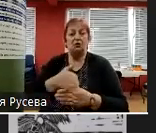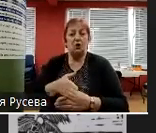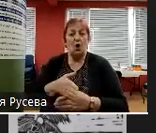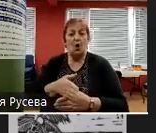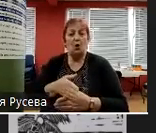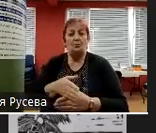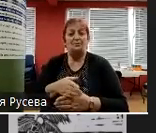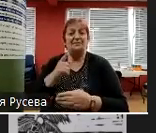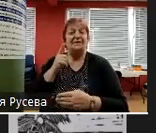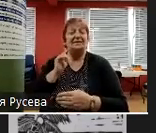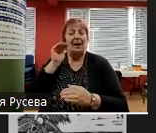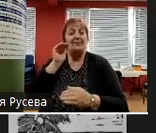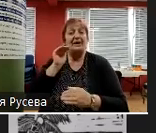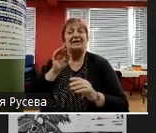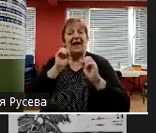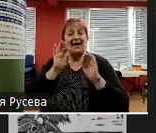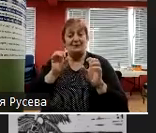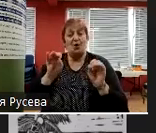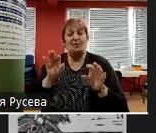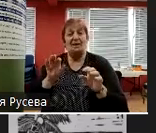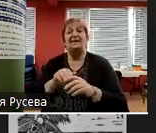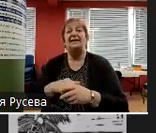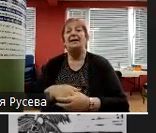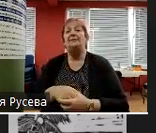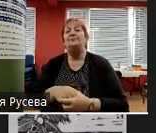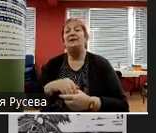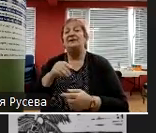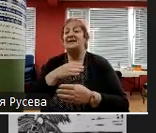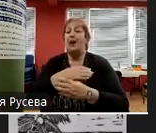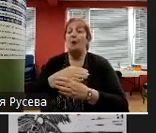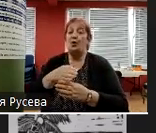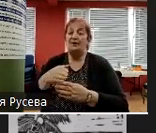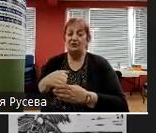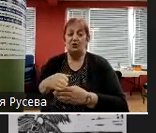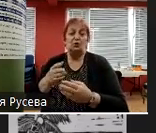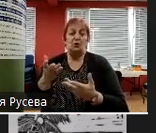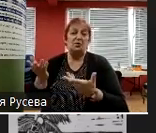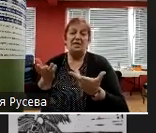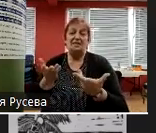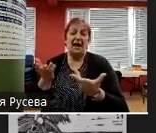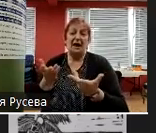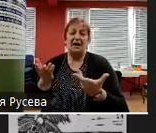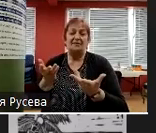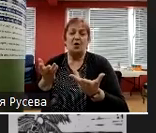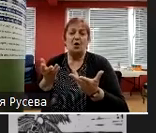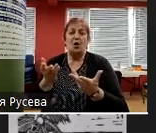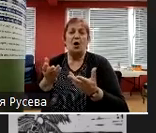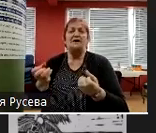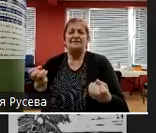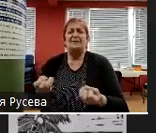да бъдат информирани с провеждането на даденото